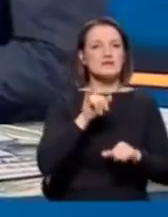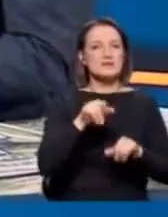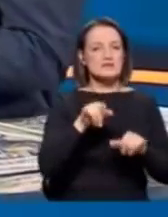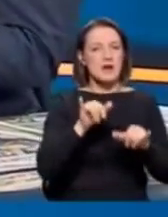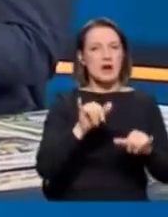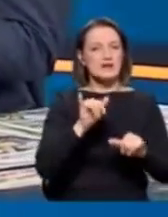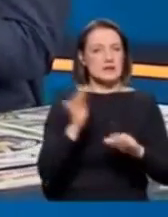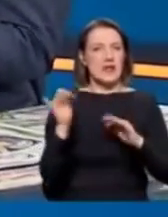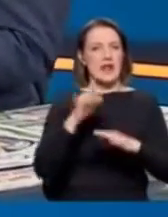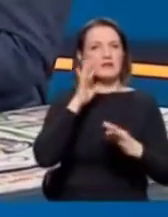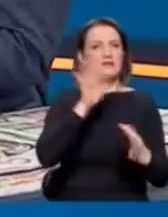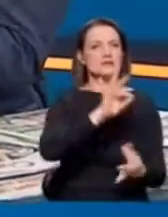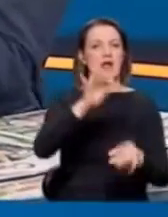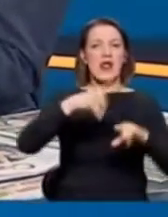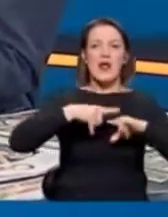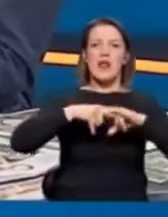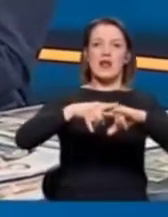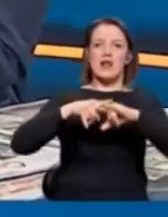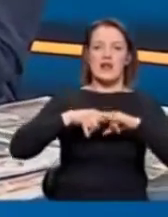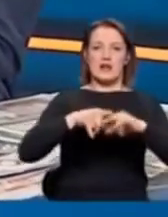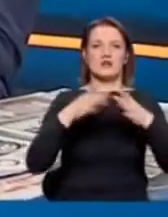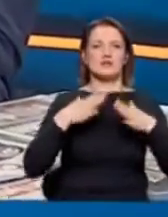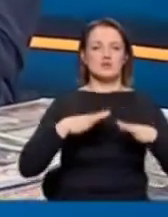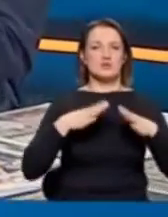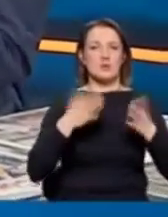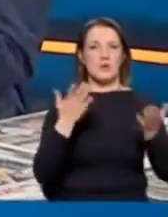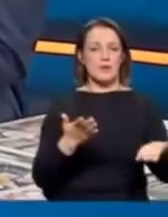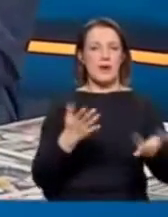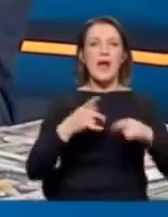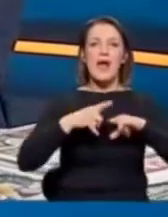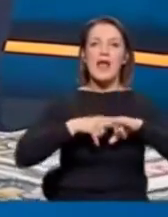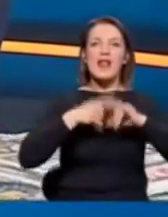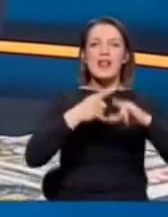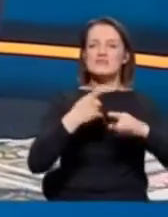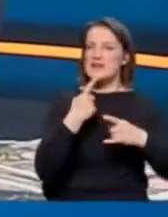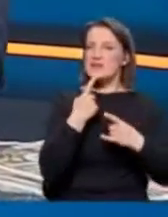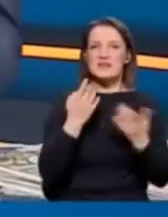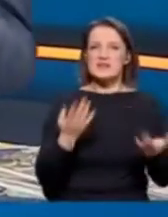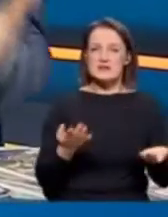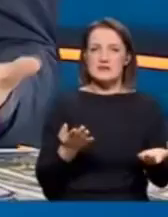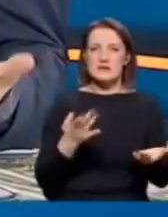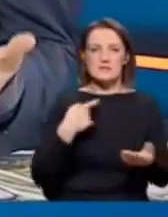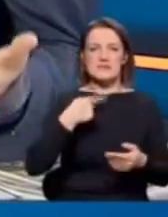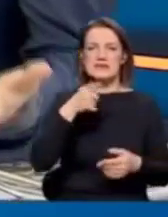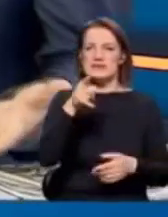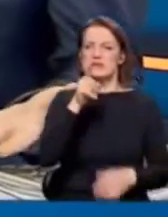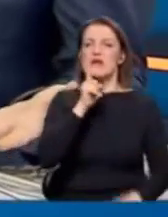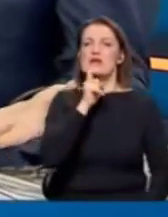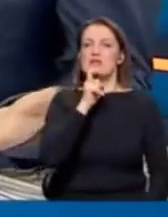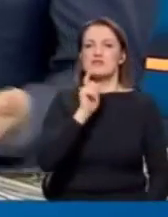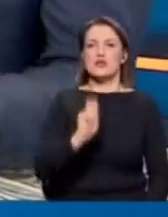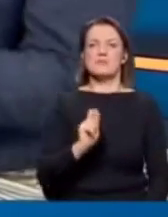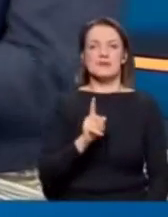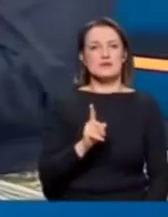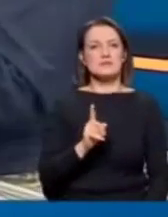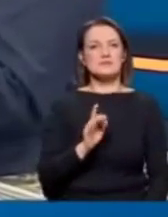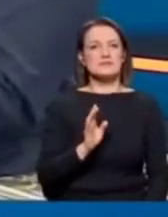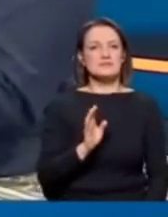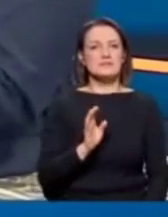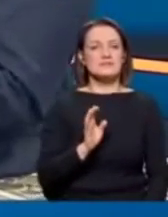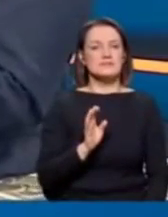şeyden gelen insanlarla helal leşmek istiyor Yani elleşmek nedir Biz size yanlış yaptık